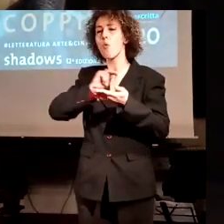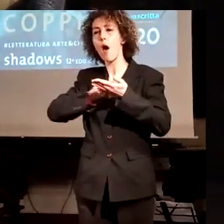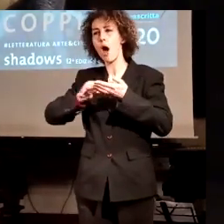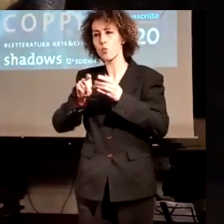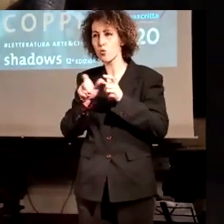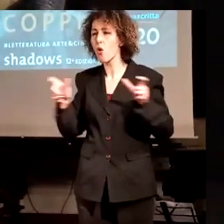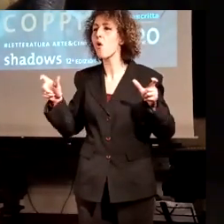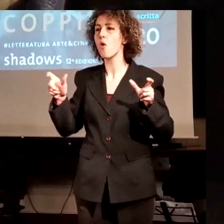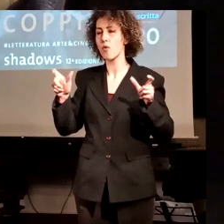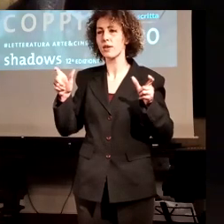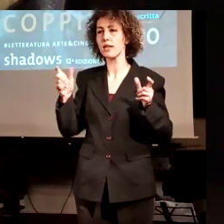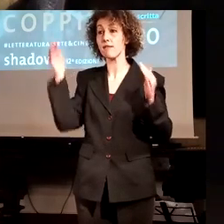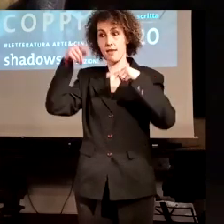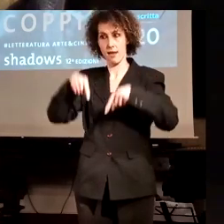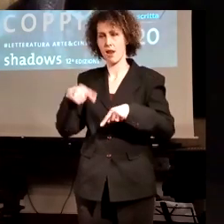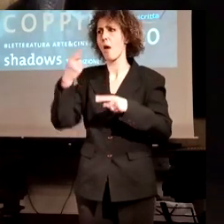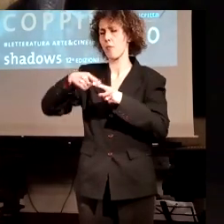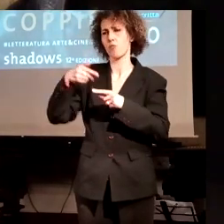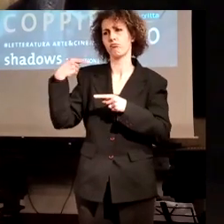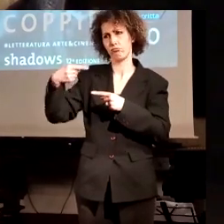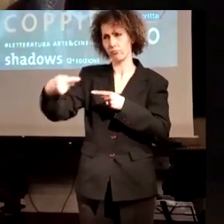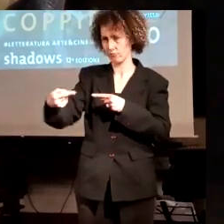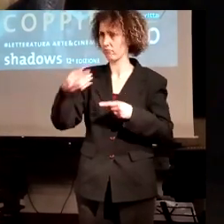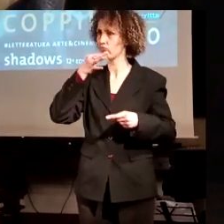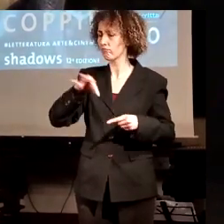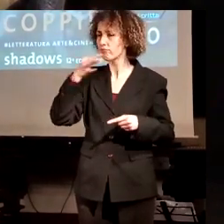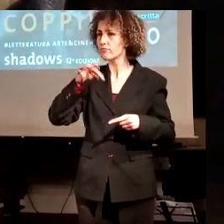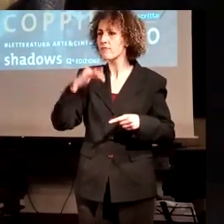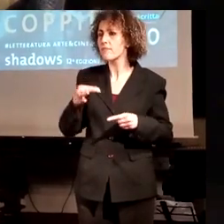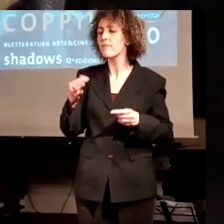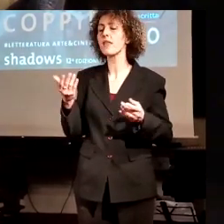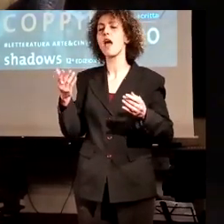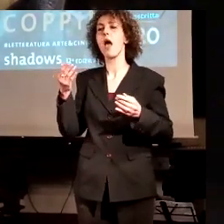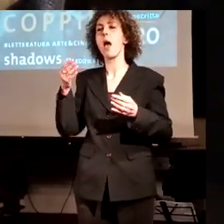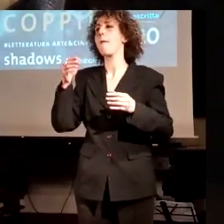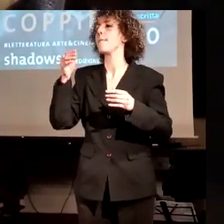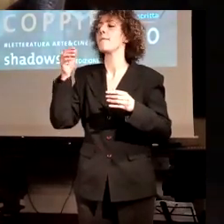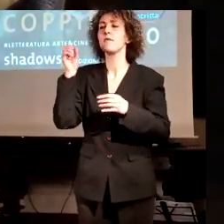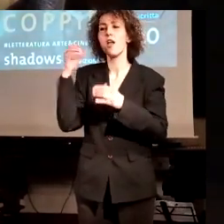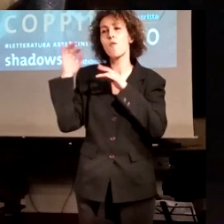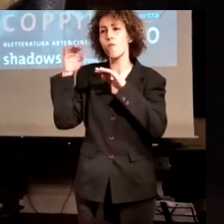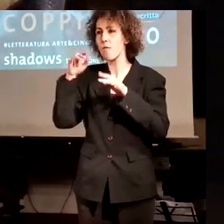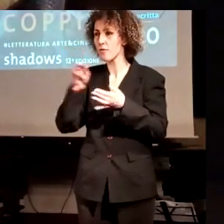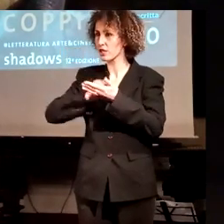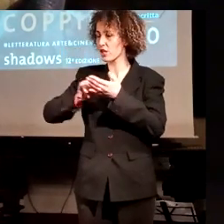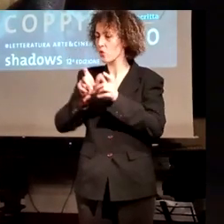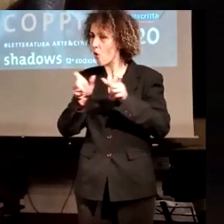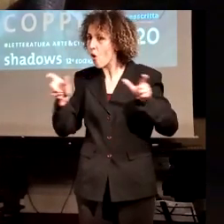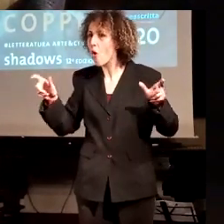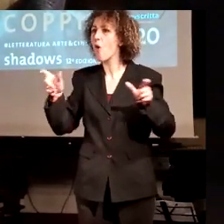incontri racconteremo ma anche le ombre dei loro antenati le influenze i maestri gli autori che li hanno in qualche modo